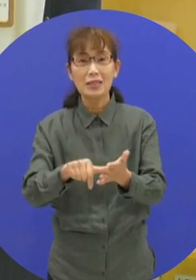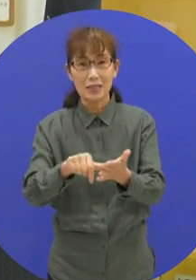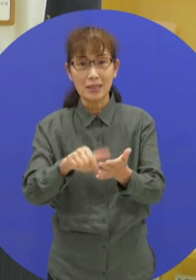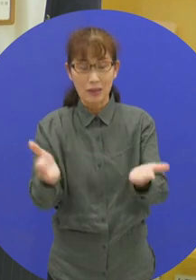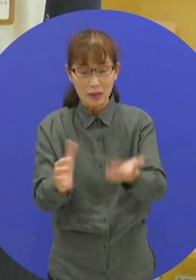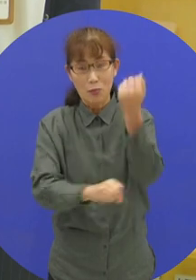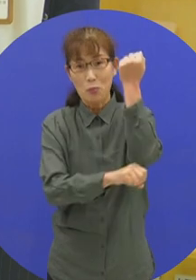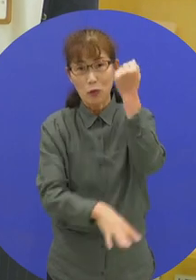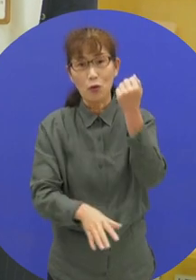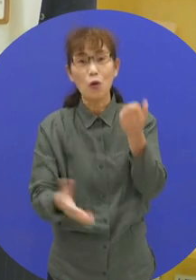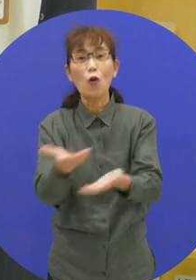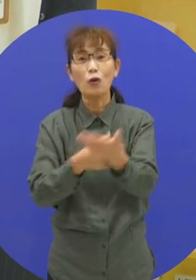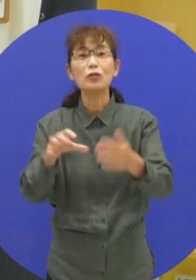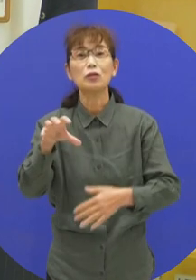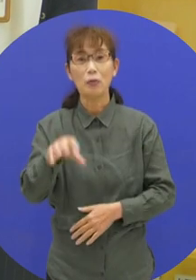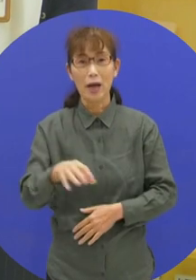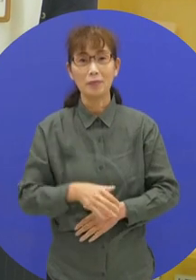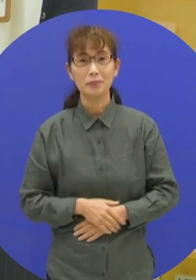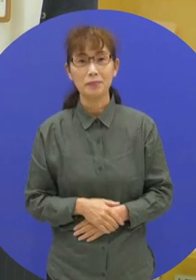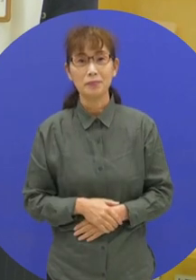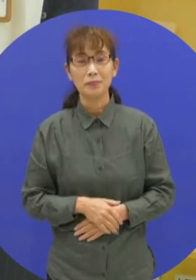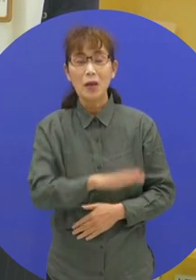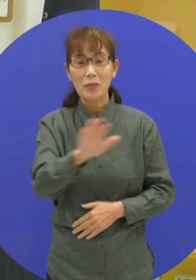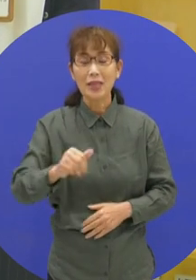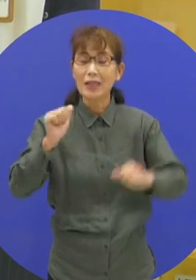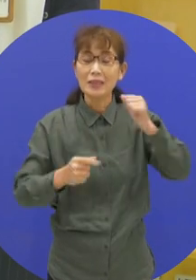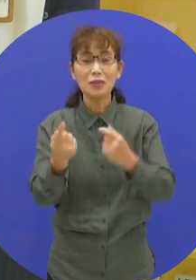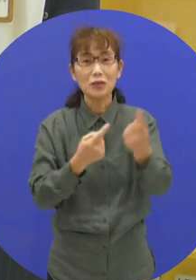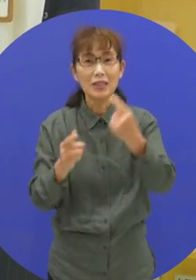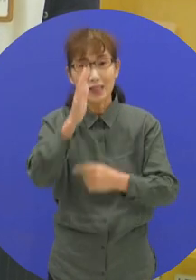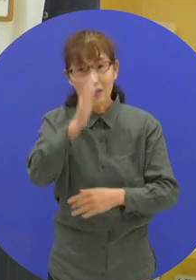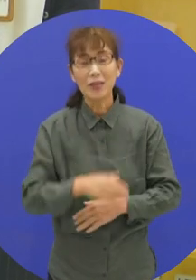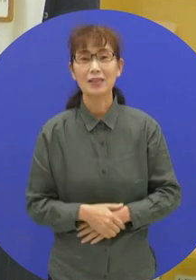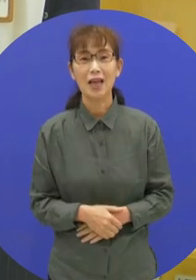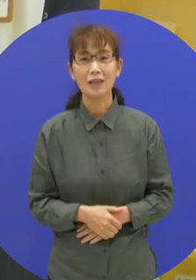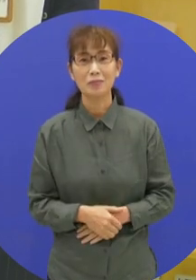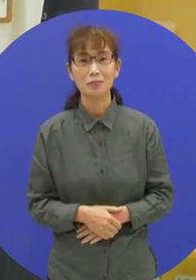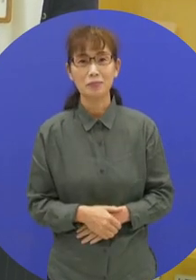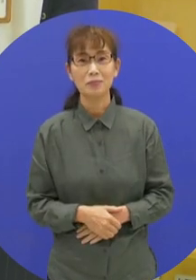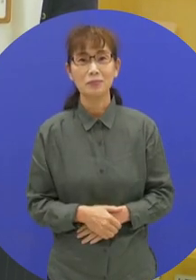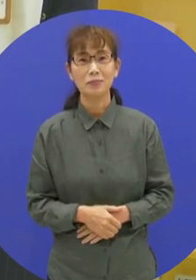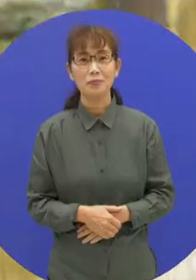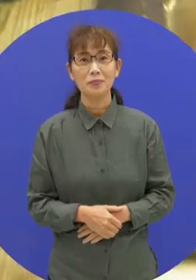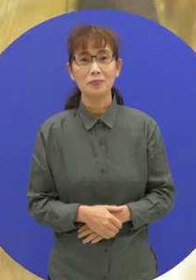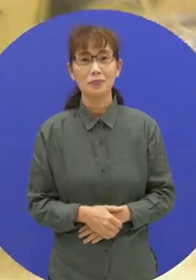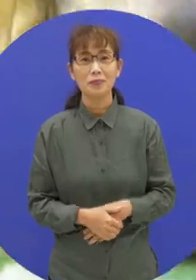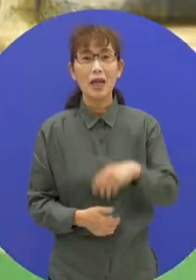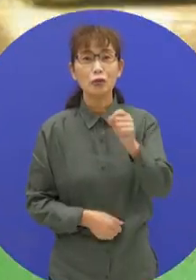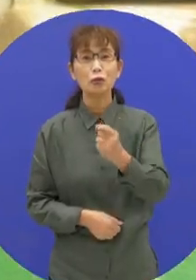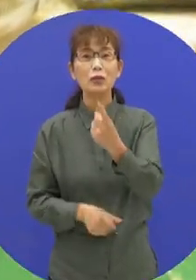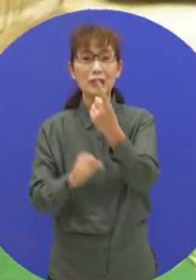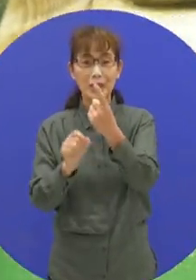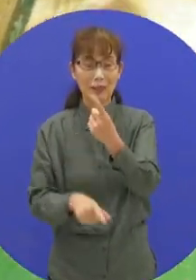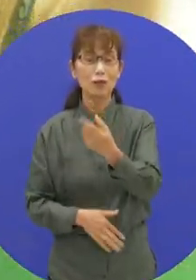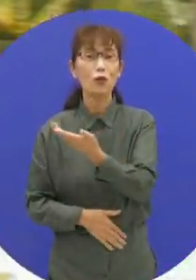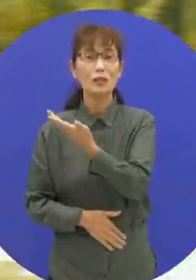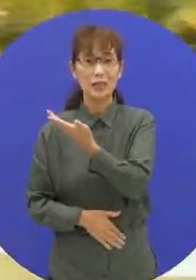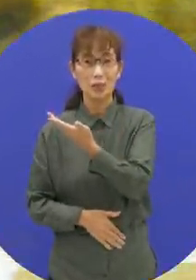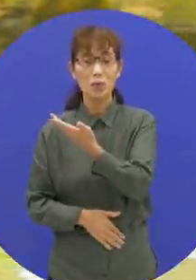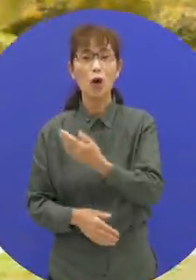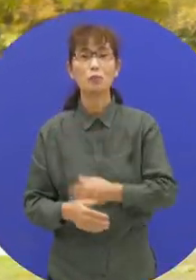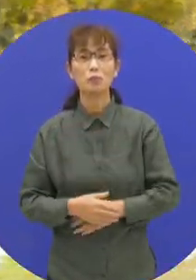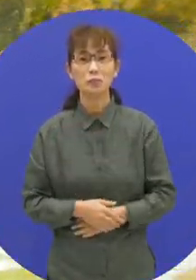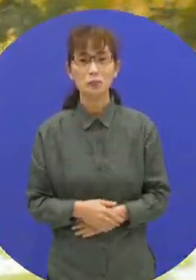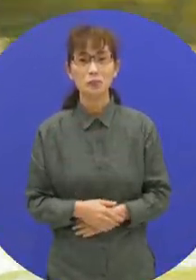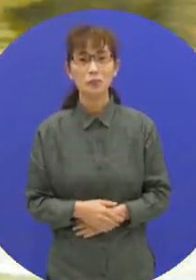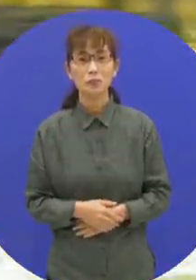化の拠点となるコミュニティ施設です。皆さんお気軽にお立ち寄りください。 今月の佐世保門森